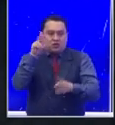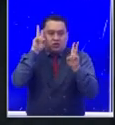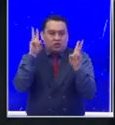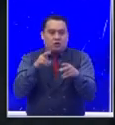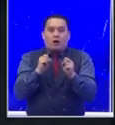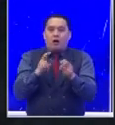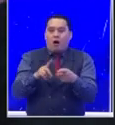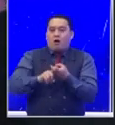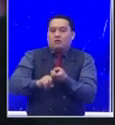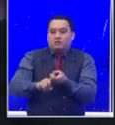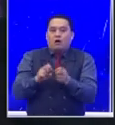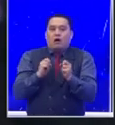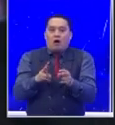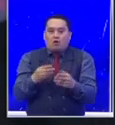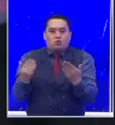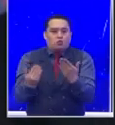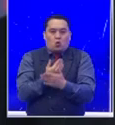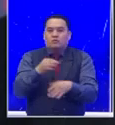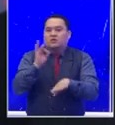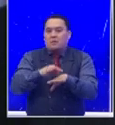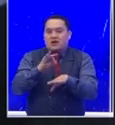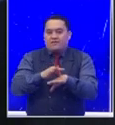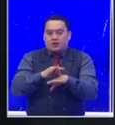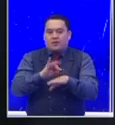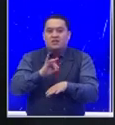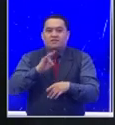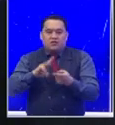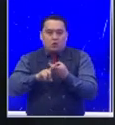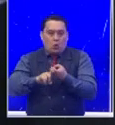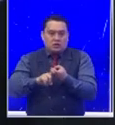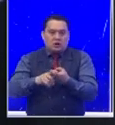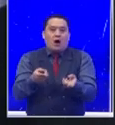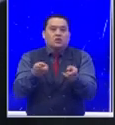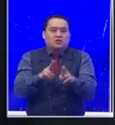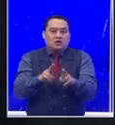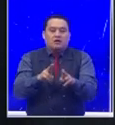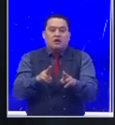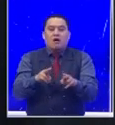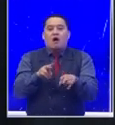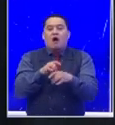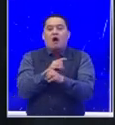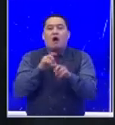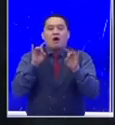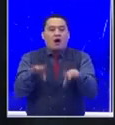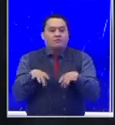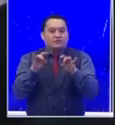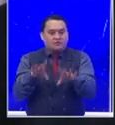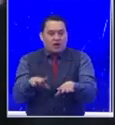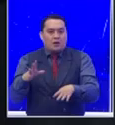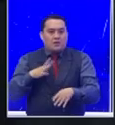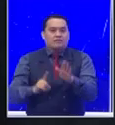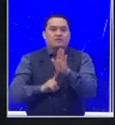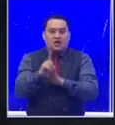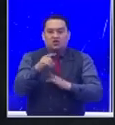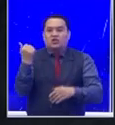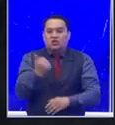где и как пара заразилась новым коронавирусом. До недавнего времени чита оставалась в Сиднее, откуда уехала в Голд Кост, лишь в начале